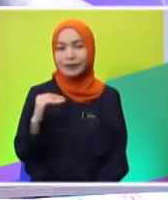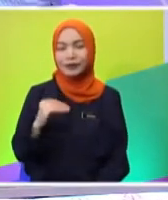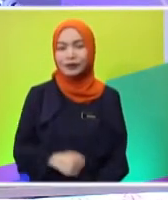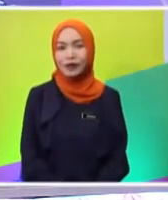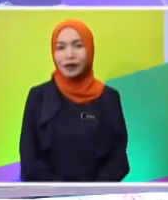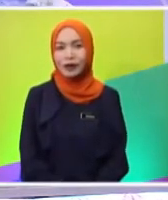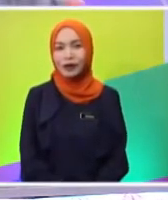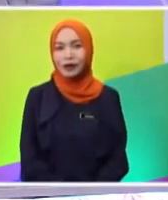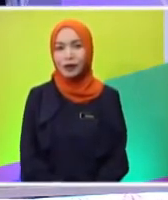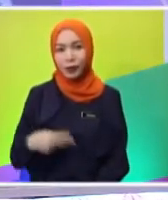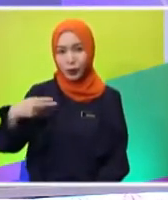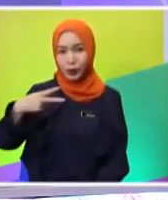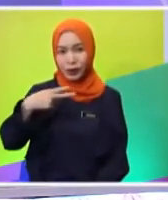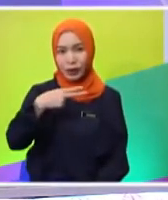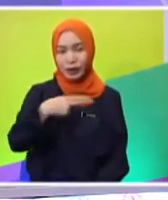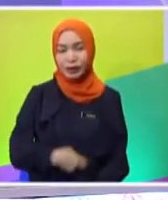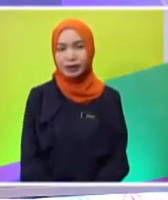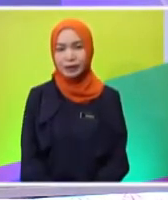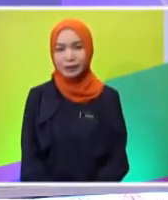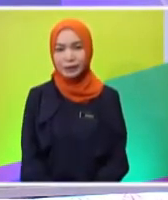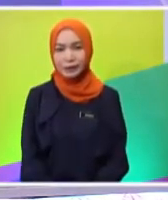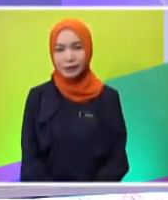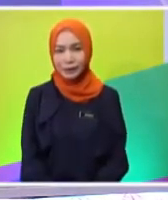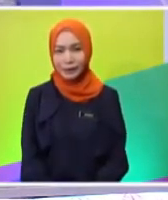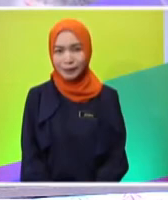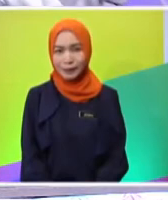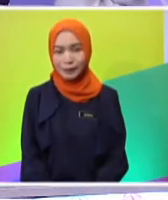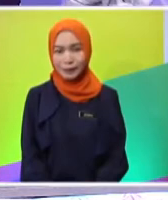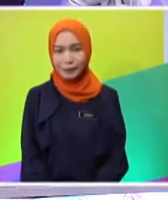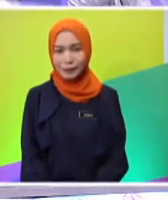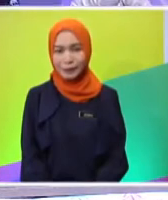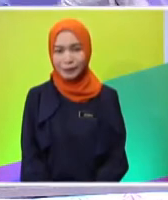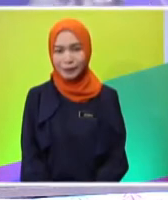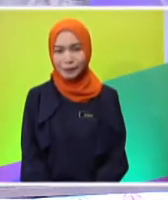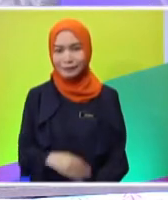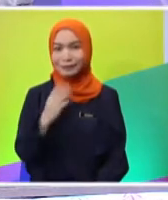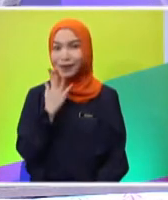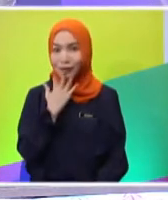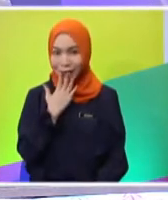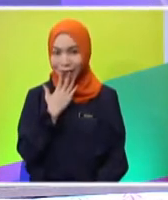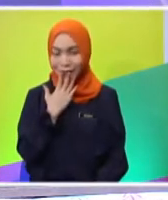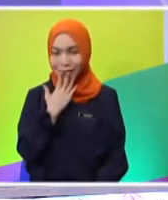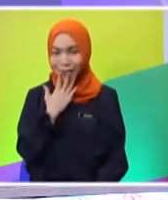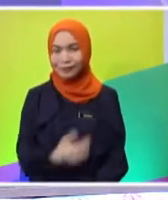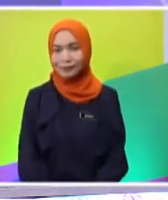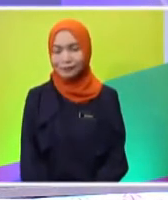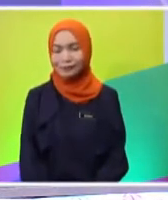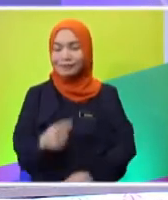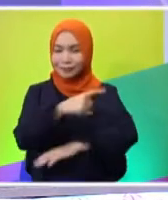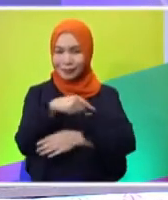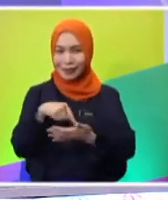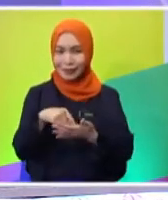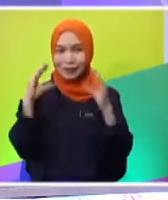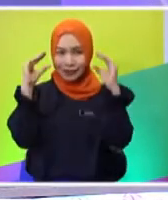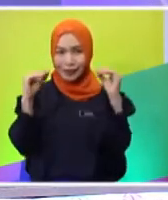eh gunting baik eh gunting warna pada hari misiku tak banyak